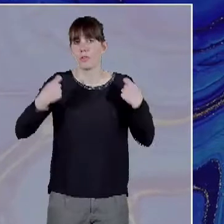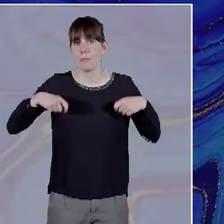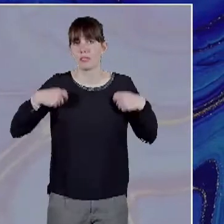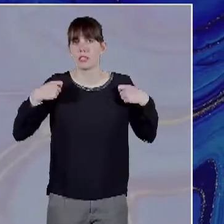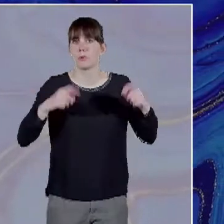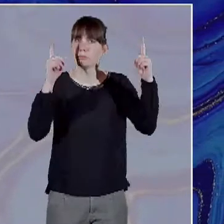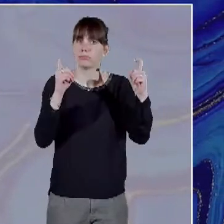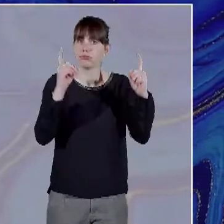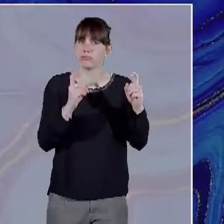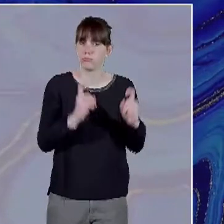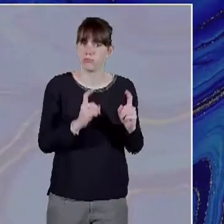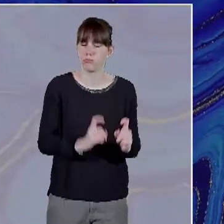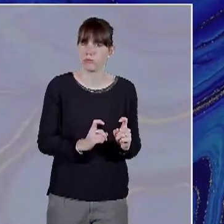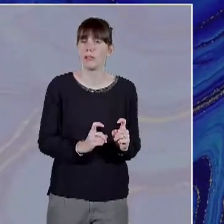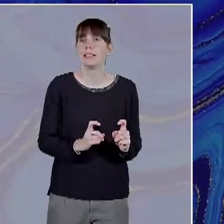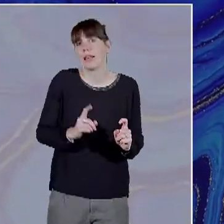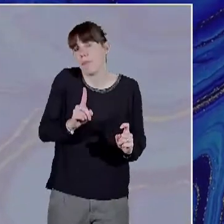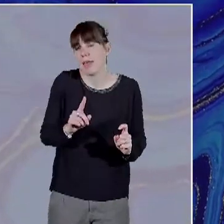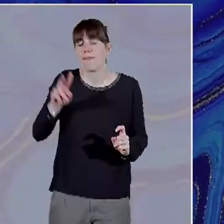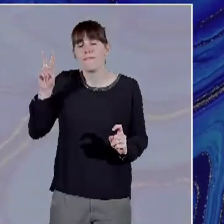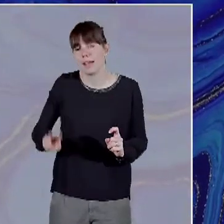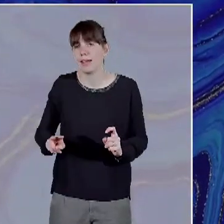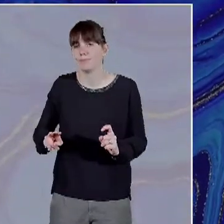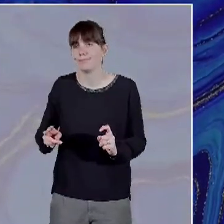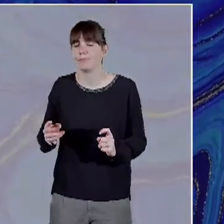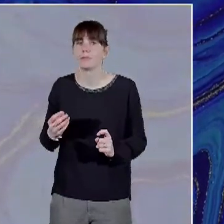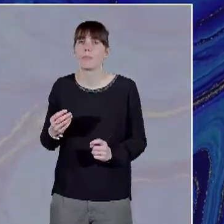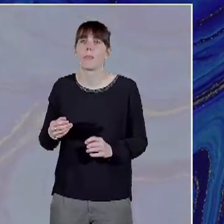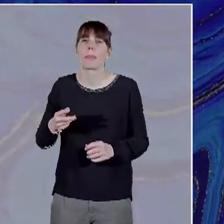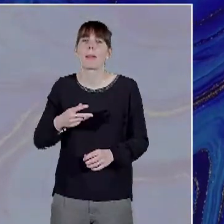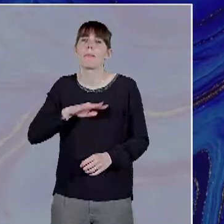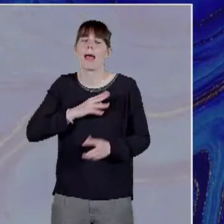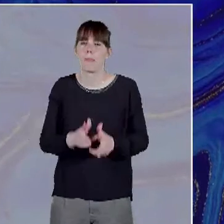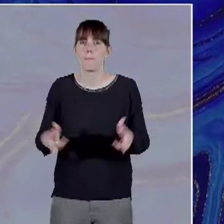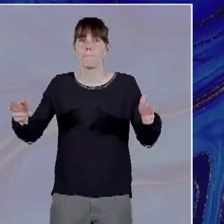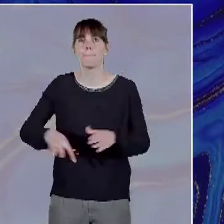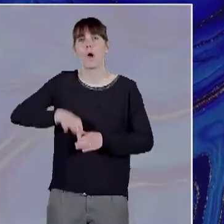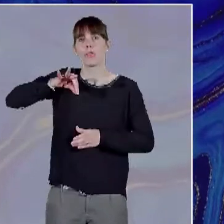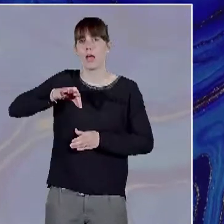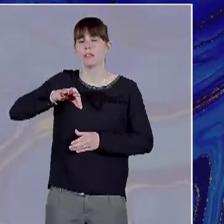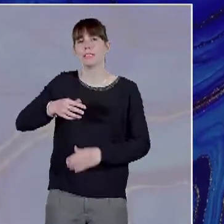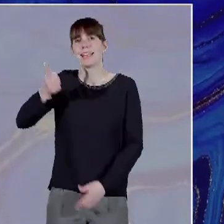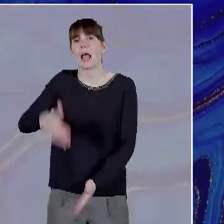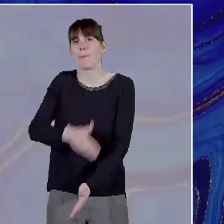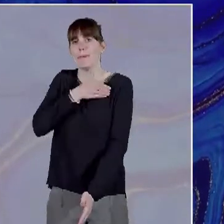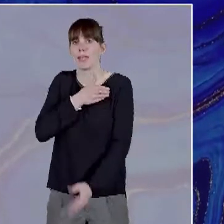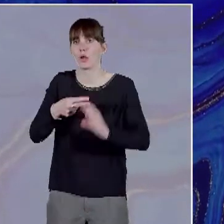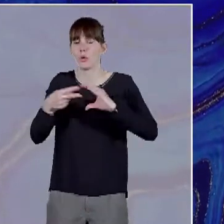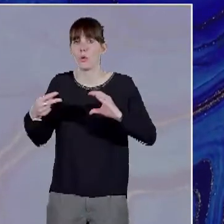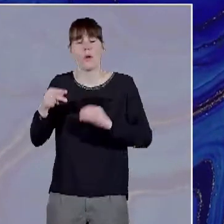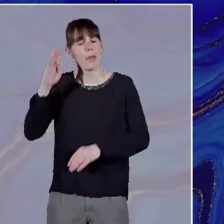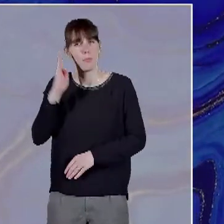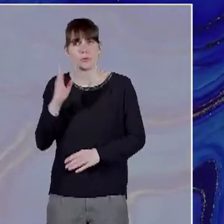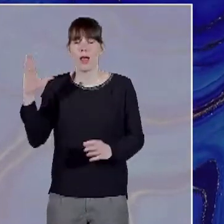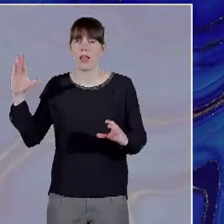Et disons par mandature, près d'un milliard d'euros. Donc pour nous, c'est ce qui est majeur, c'est l'écofinancement. C'est uniquement combien